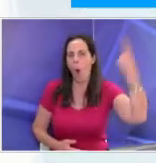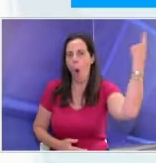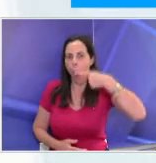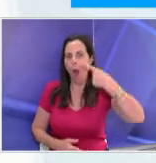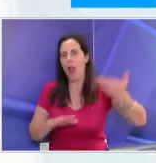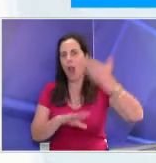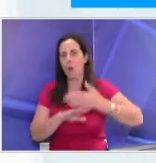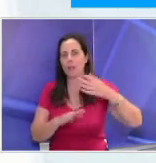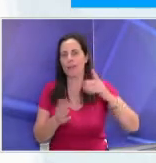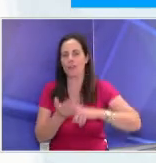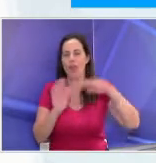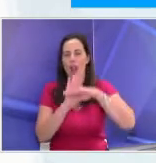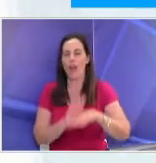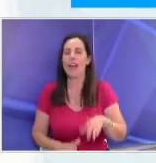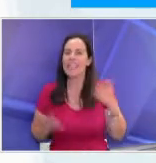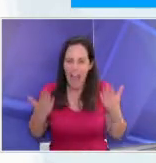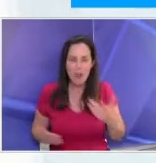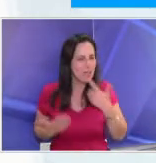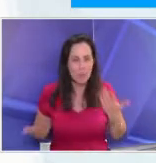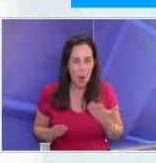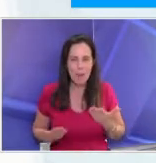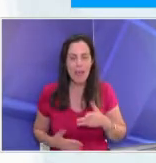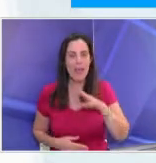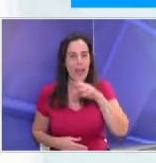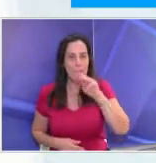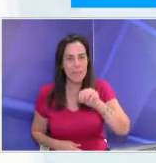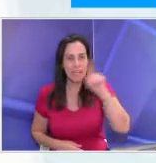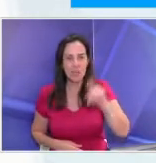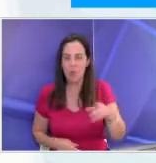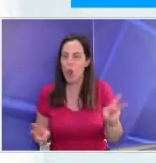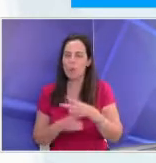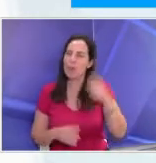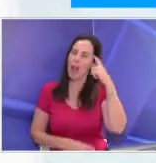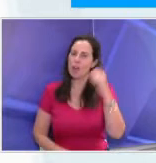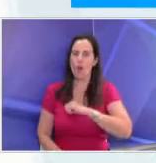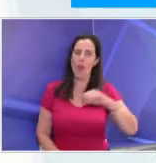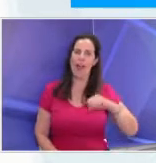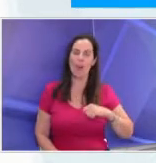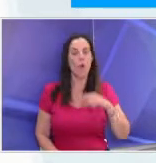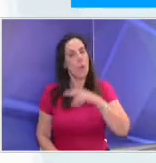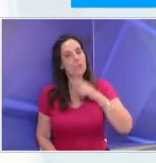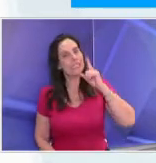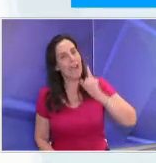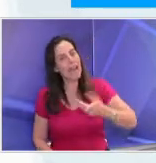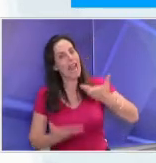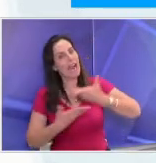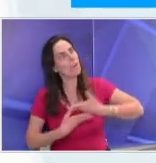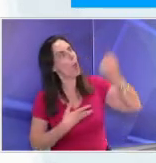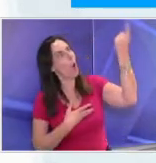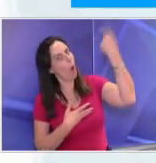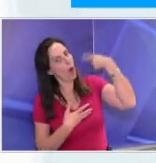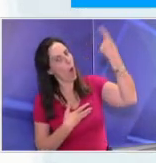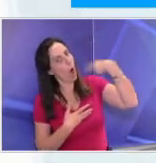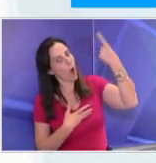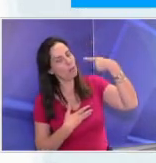הוראה להעלות אותה. יש דרך אחת. יענו! מיקי זוהר לא מסוגל לחשוב לבד, הוא צריך לקבל